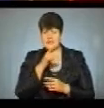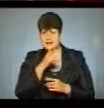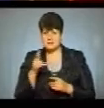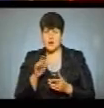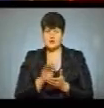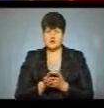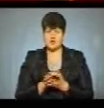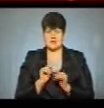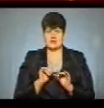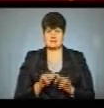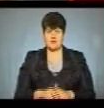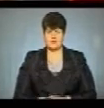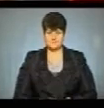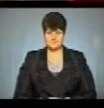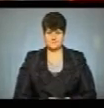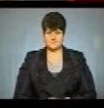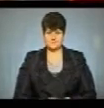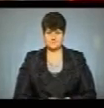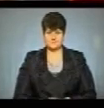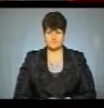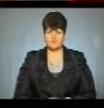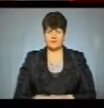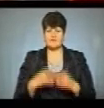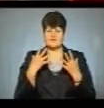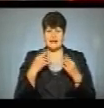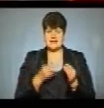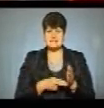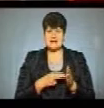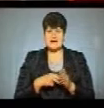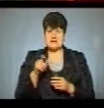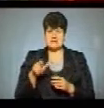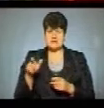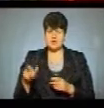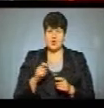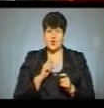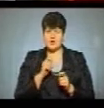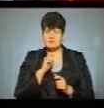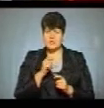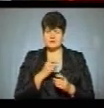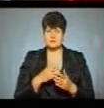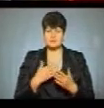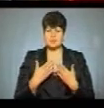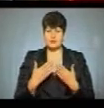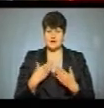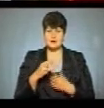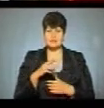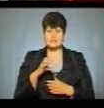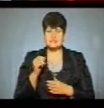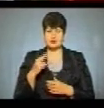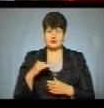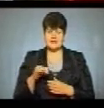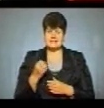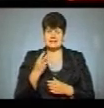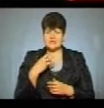зі справою. У День залізничника кореспонденти Суспільного спілкувалися з Михайлом Садовим, який за 13 років у